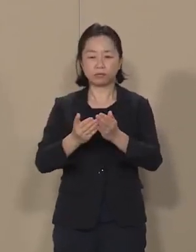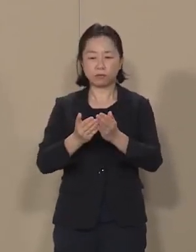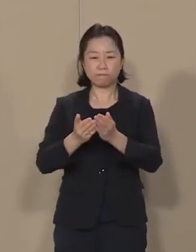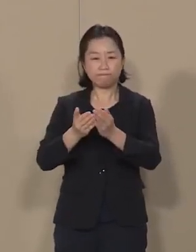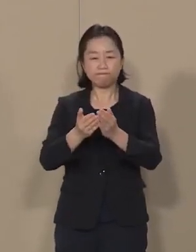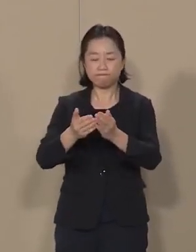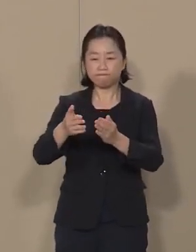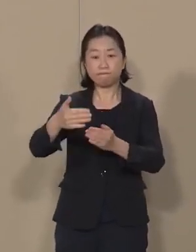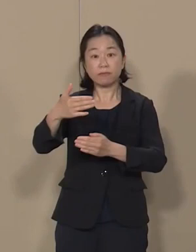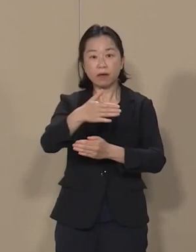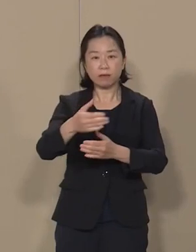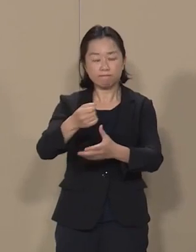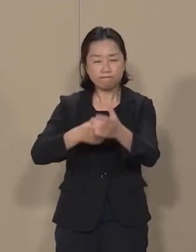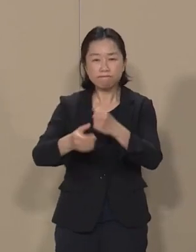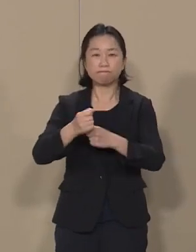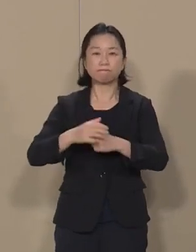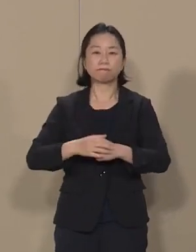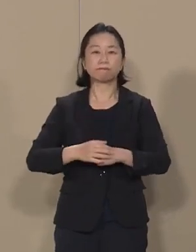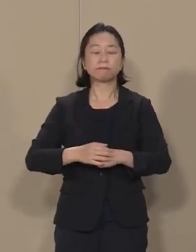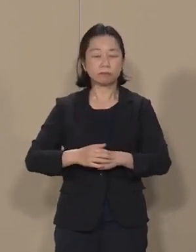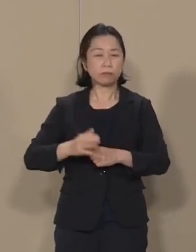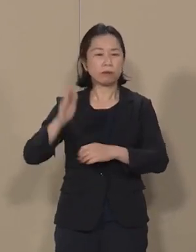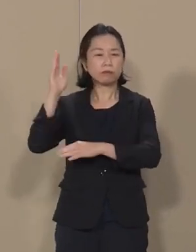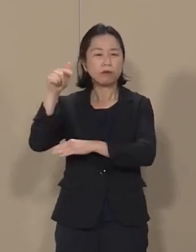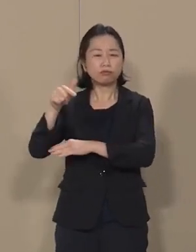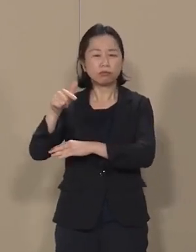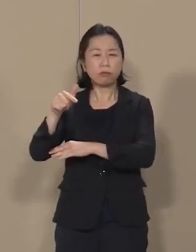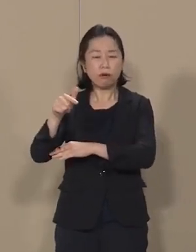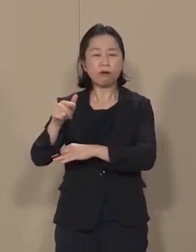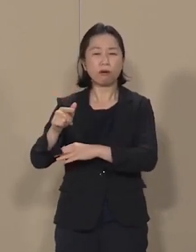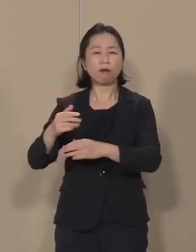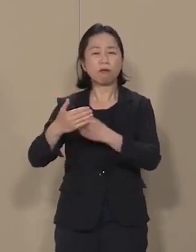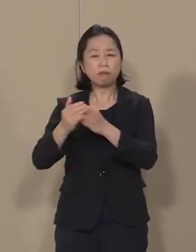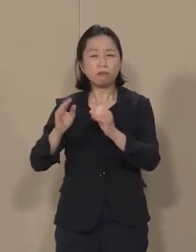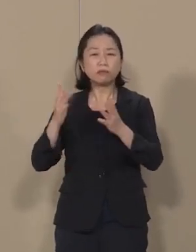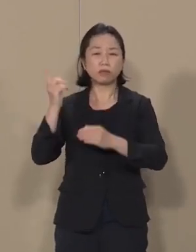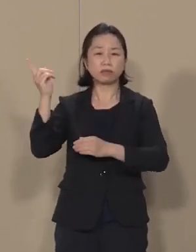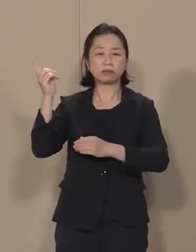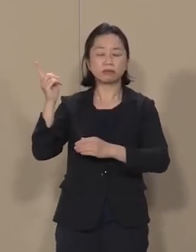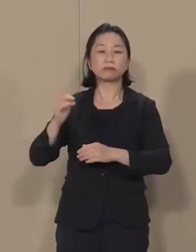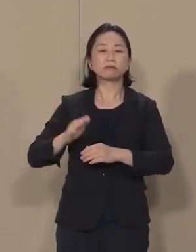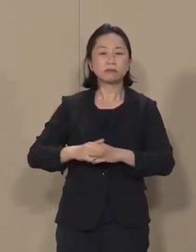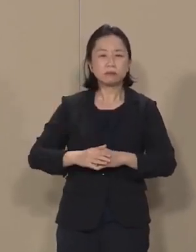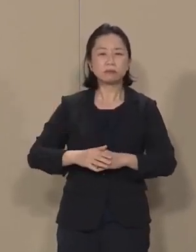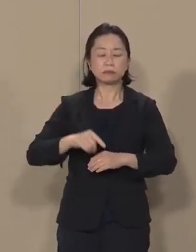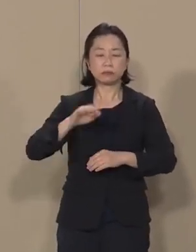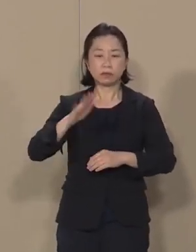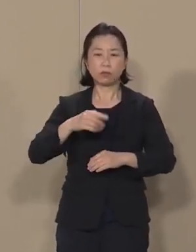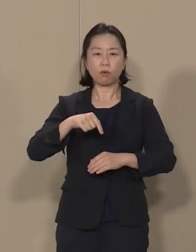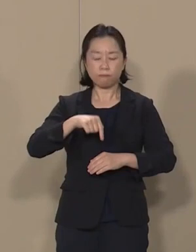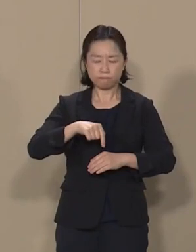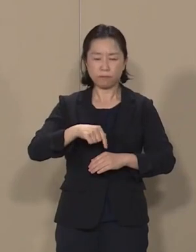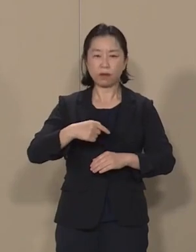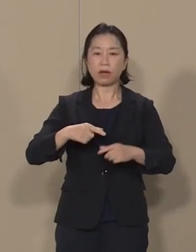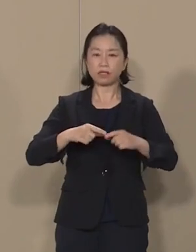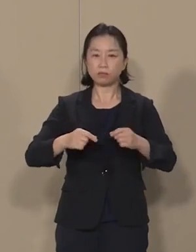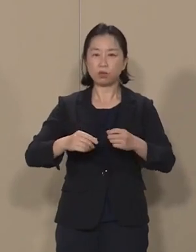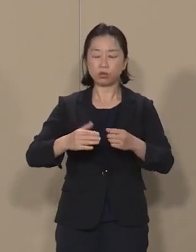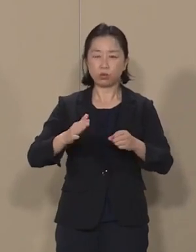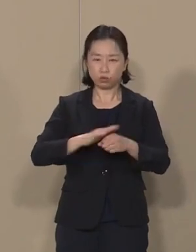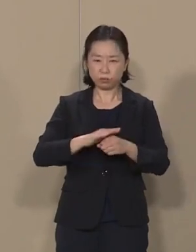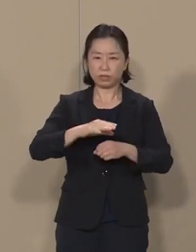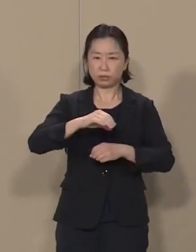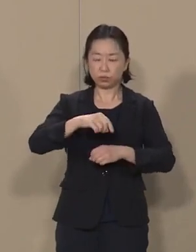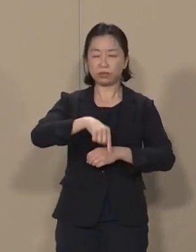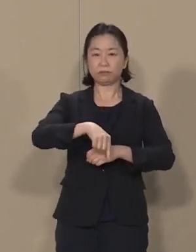てかといいますと政府は守ろうとしていないしかし日本人は尖閣を領土了解だと思っているんだとそして漁をすることに